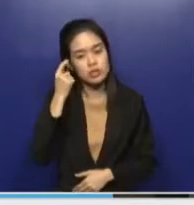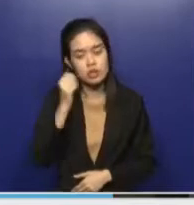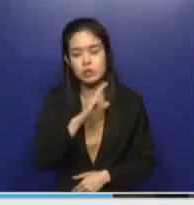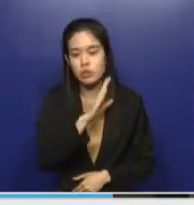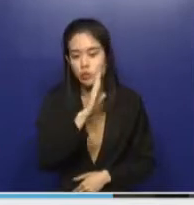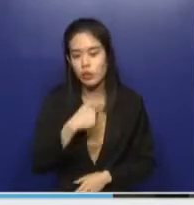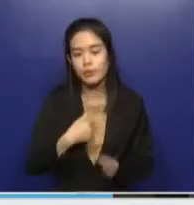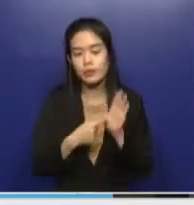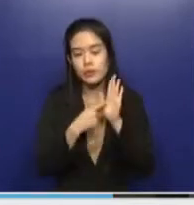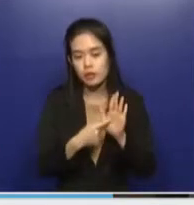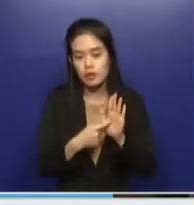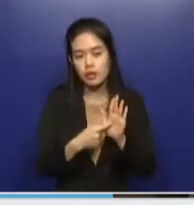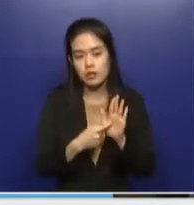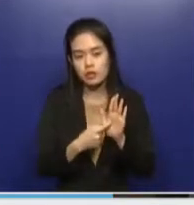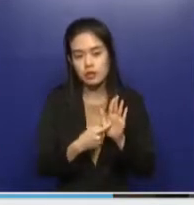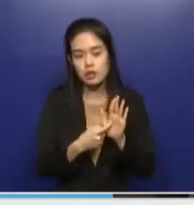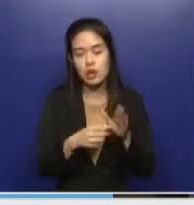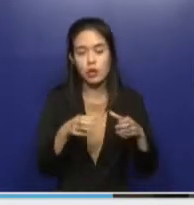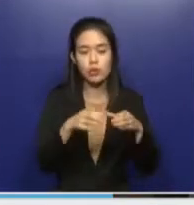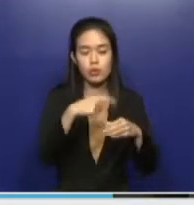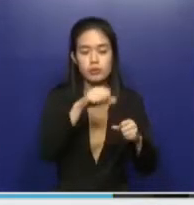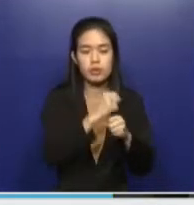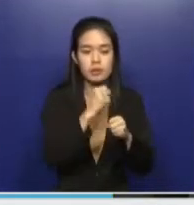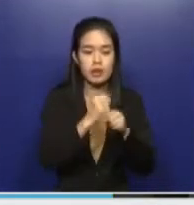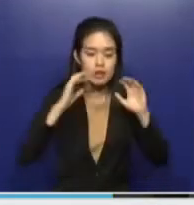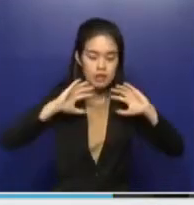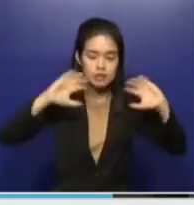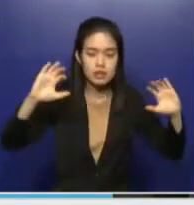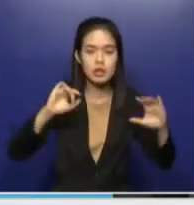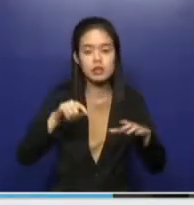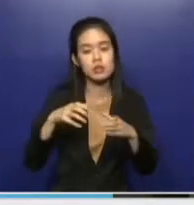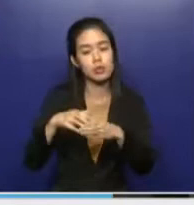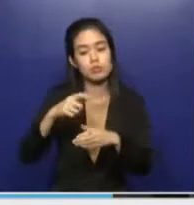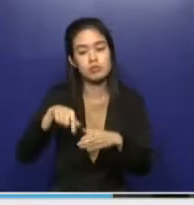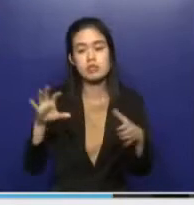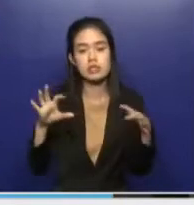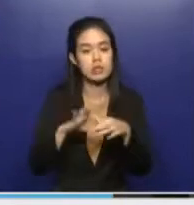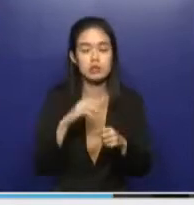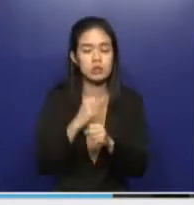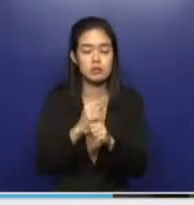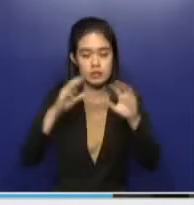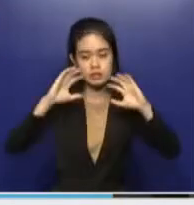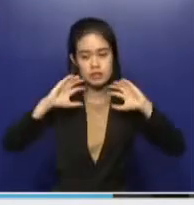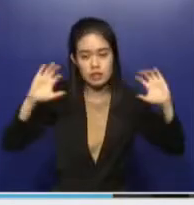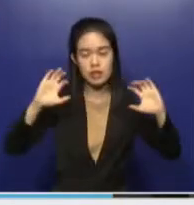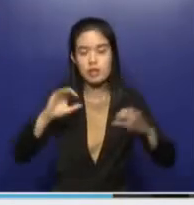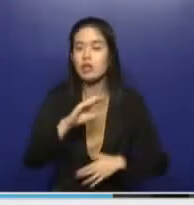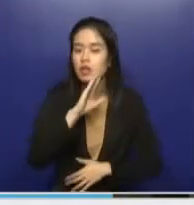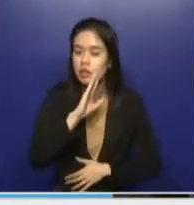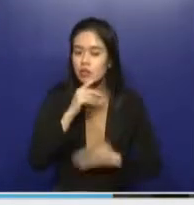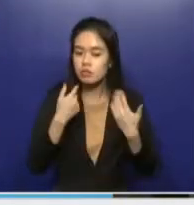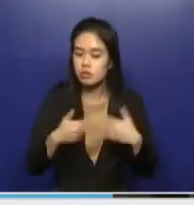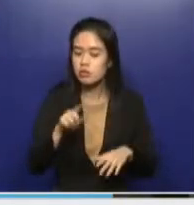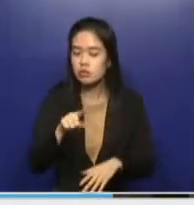านว่าข้าราชการหรือเจ้าหน้าที่ทุกส่วนราชการเข้าใจความหมายของบุคคล11ประเภทนี้ตรง